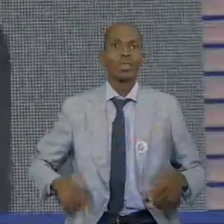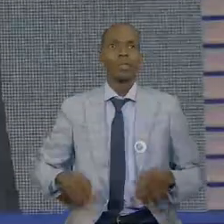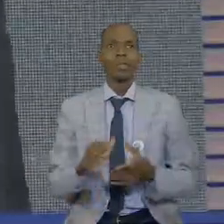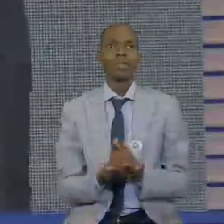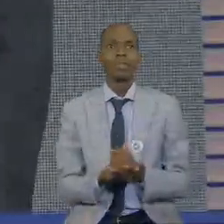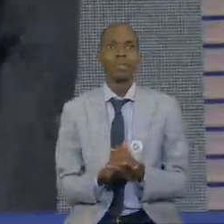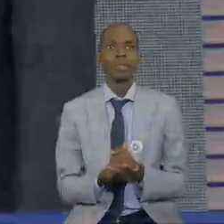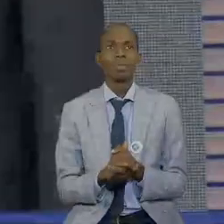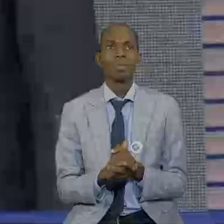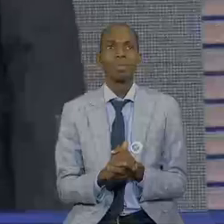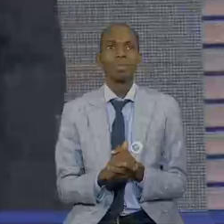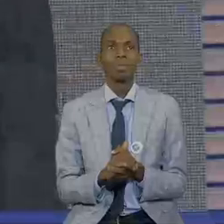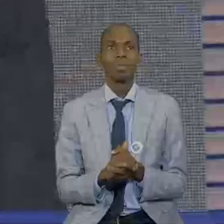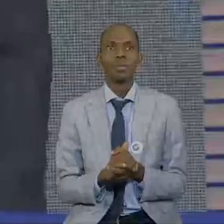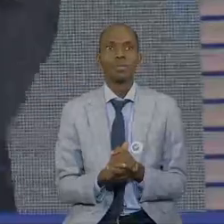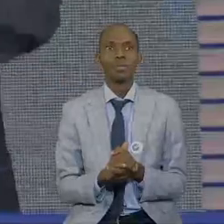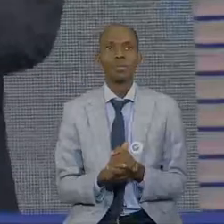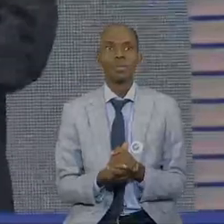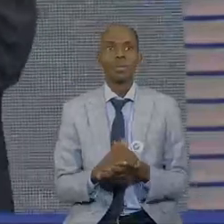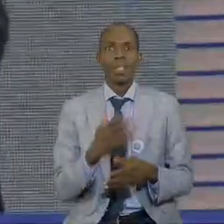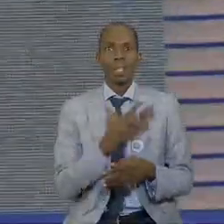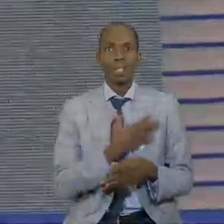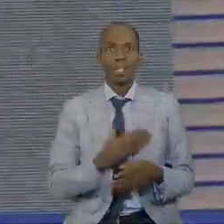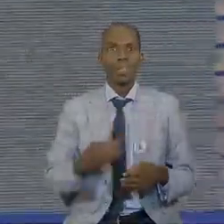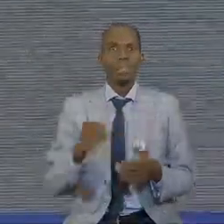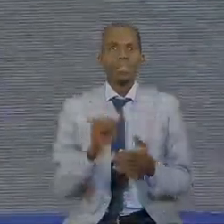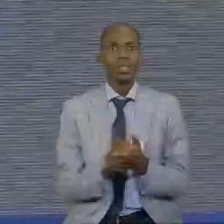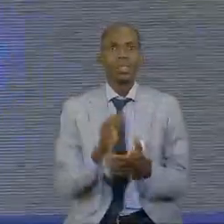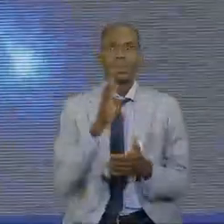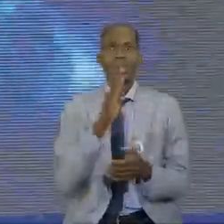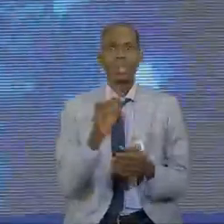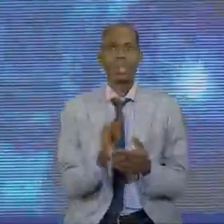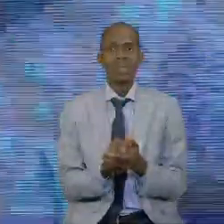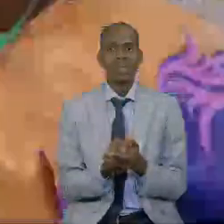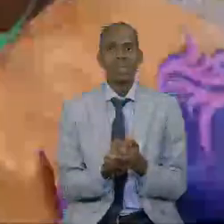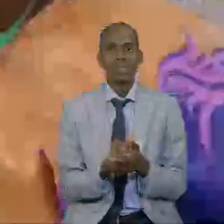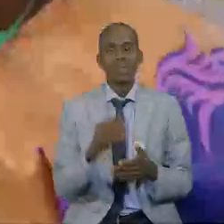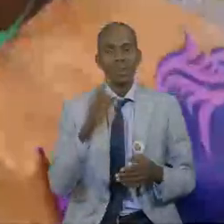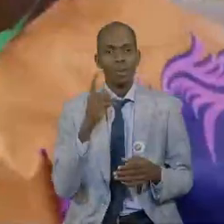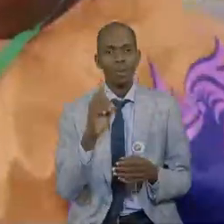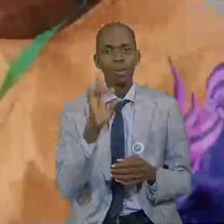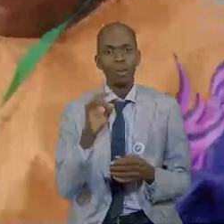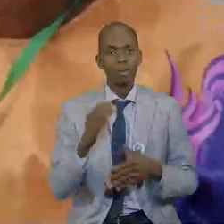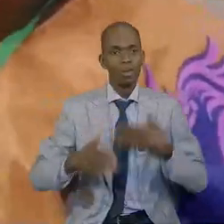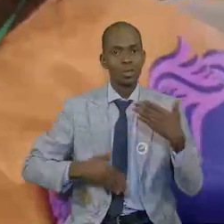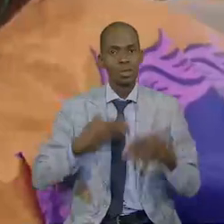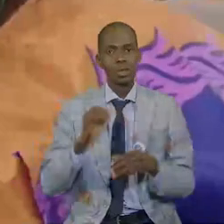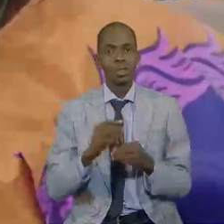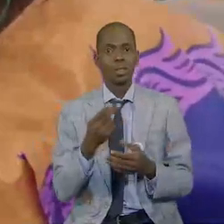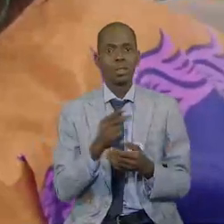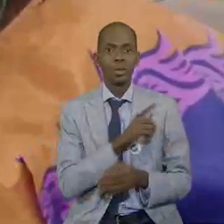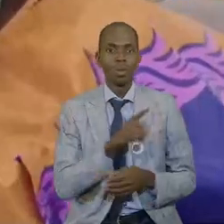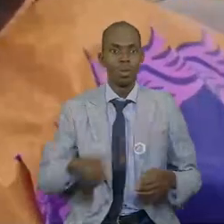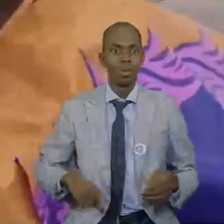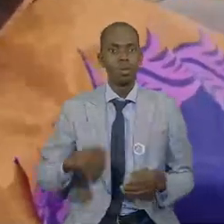tu te réjouiras en l'Éternel. And shall glory in the Holy One of Israel. Tu mettras ta gloire dans le Saint d'Israël. These